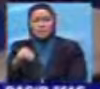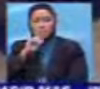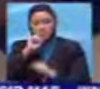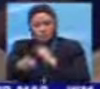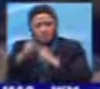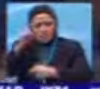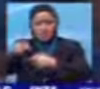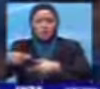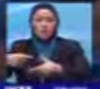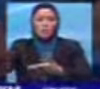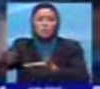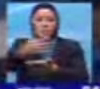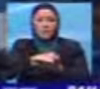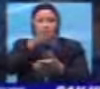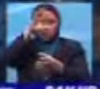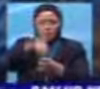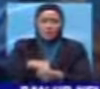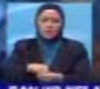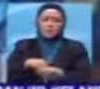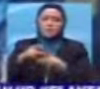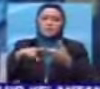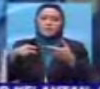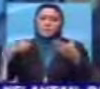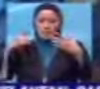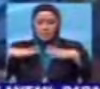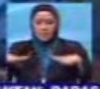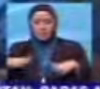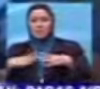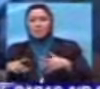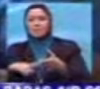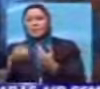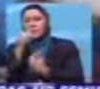termasuk makanan, pakaian dan barangan keperluan harian.